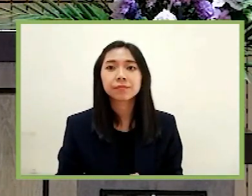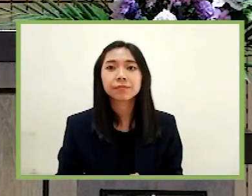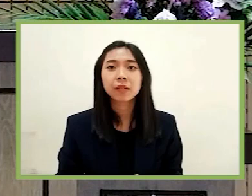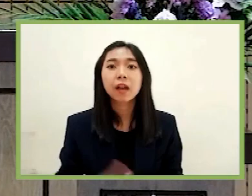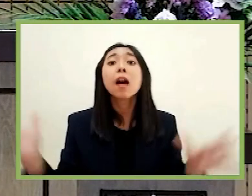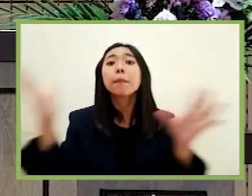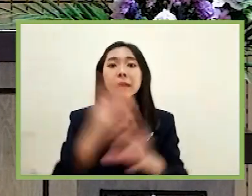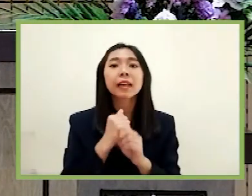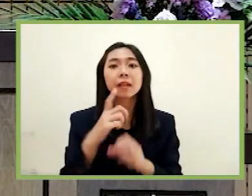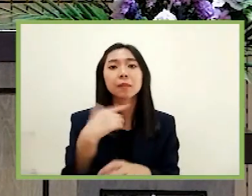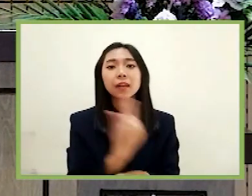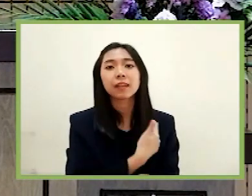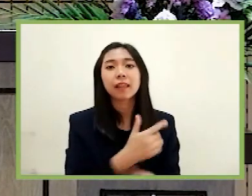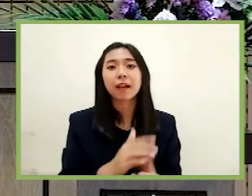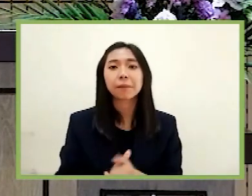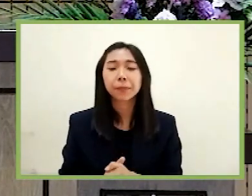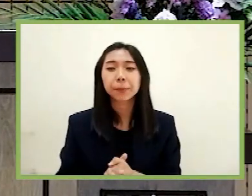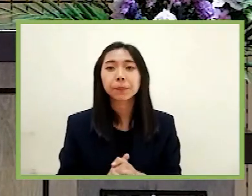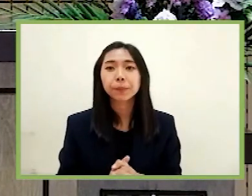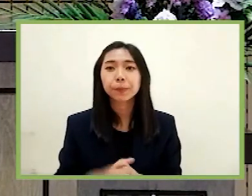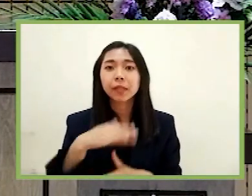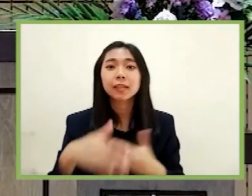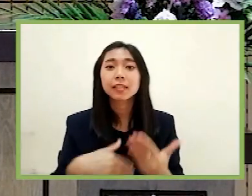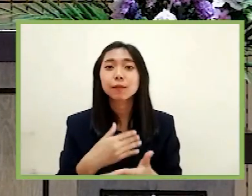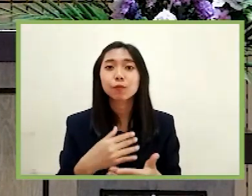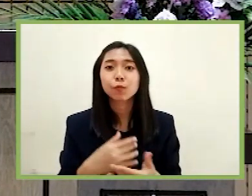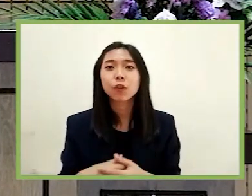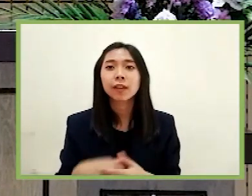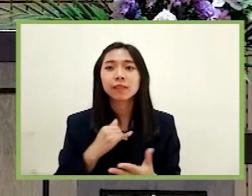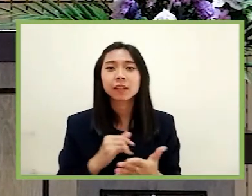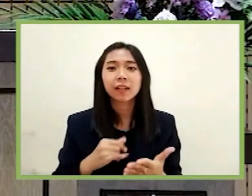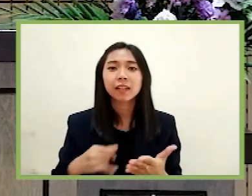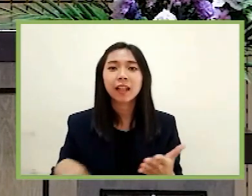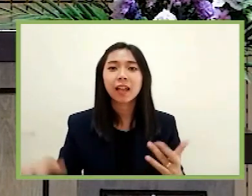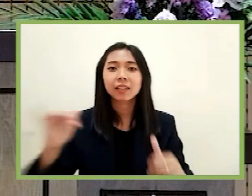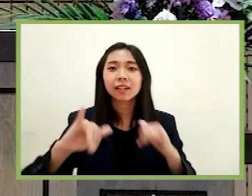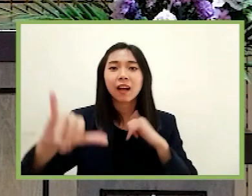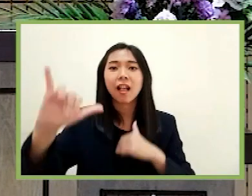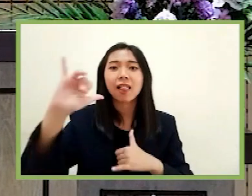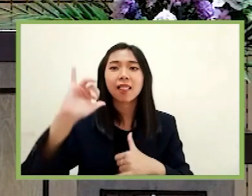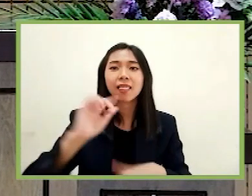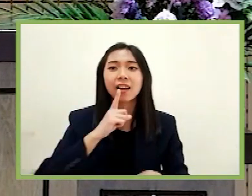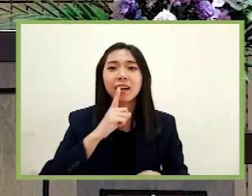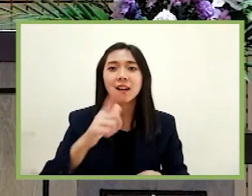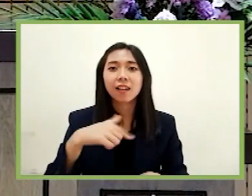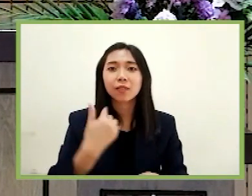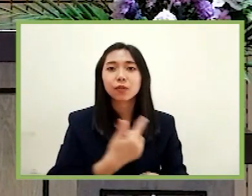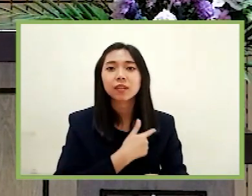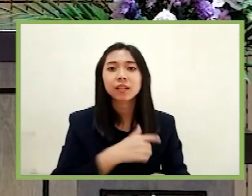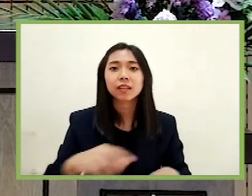menerima kita kembali semua nilai-nilai Keabadian itulah yang harus kita